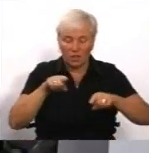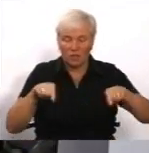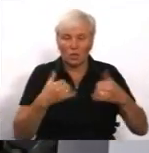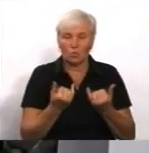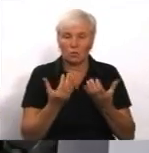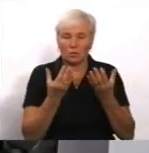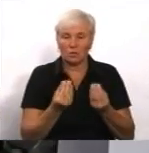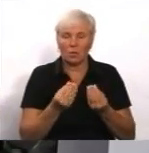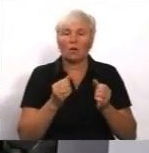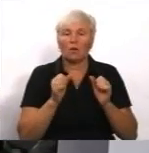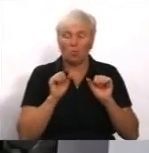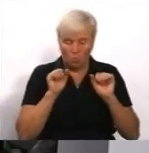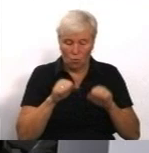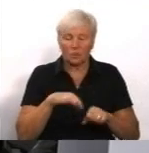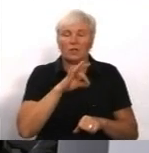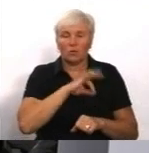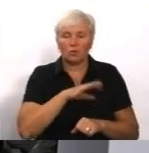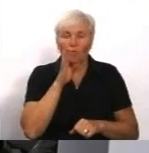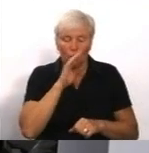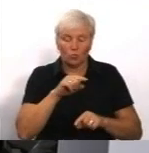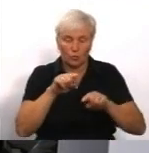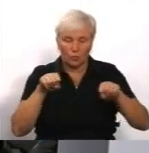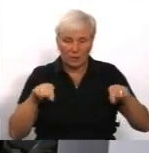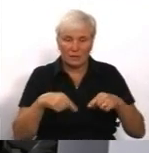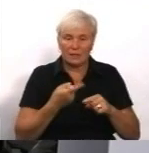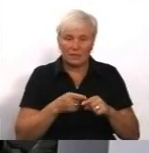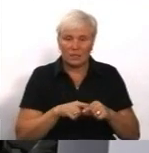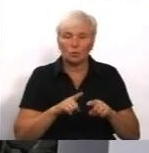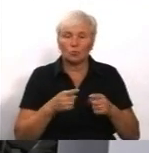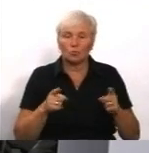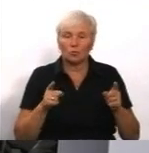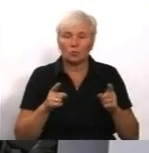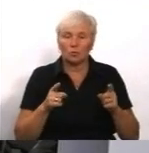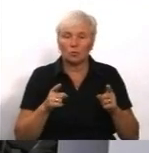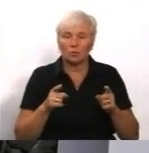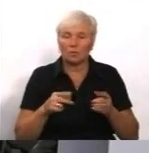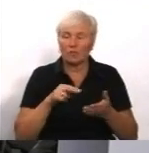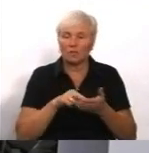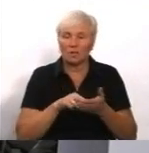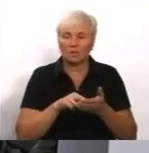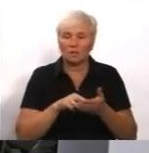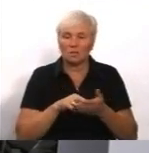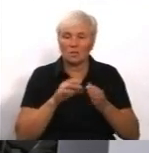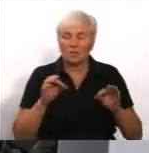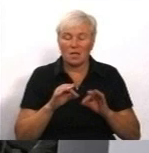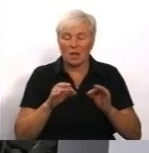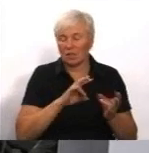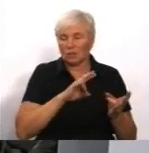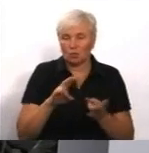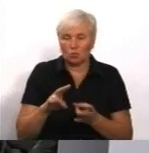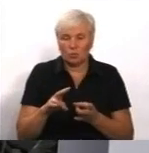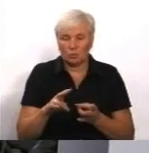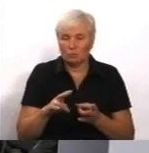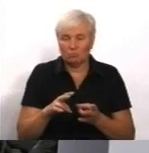можуть використовувати питну воду з цих криниць, тому що не встановлено наявності ніякої залишкової кількості